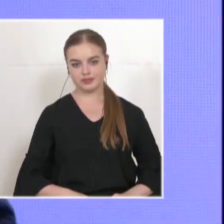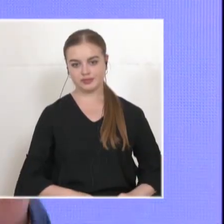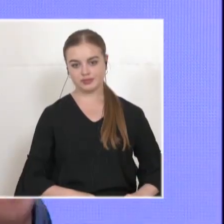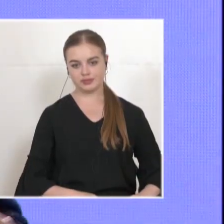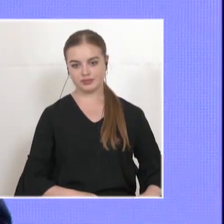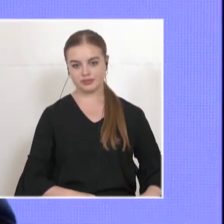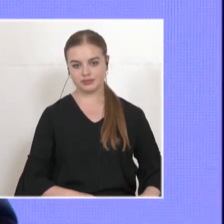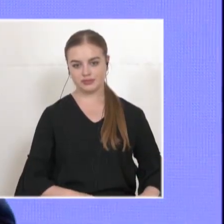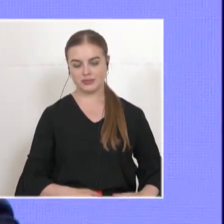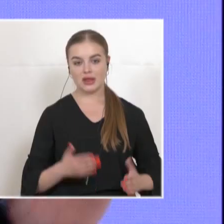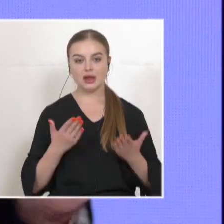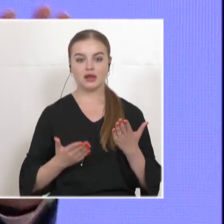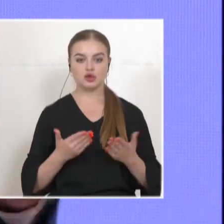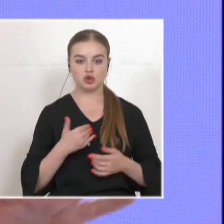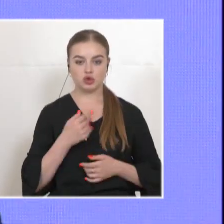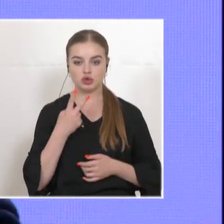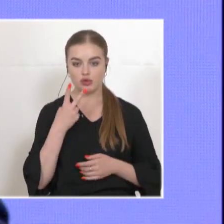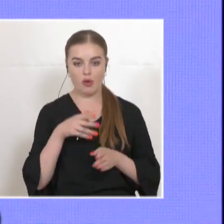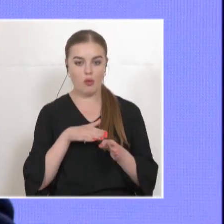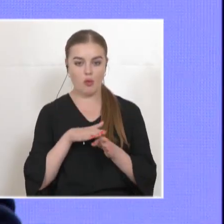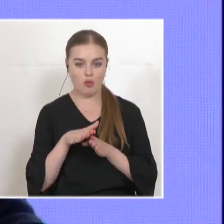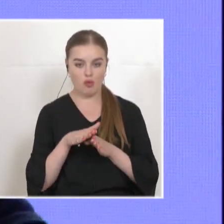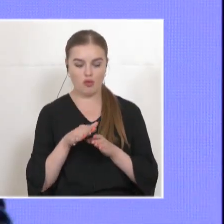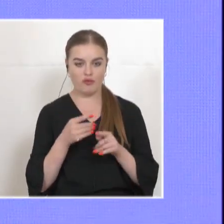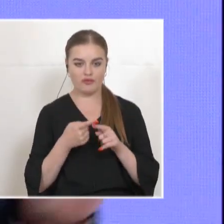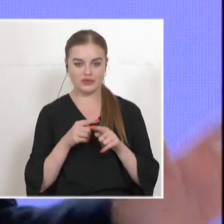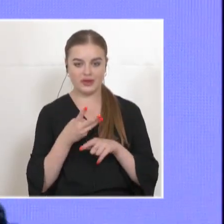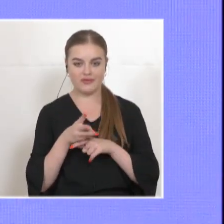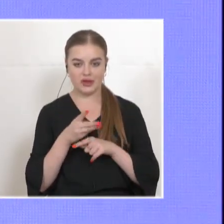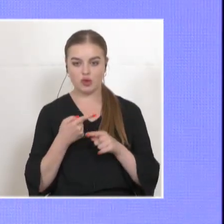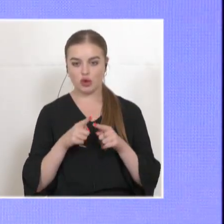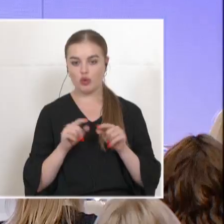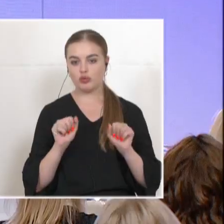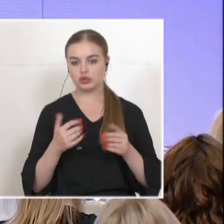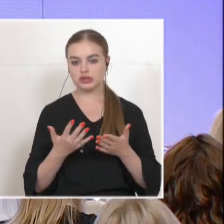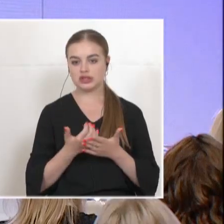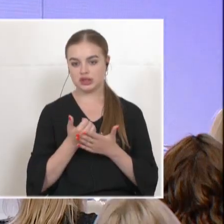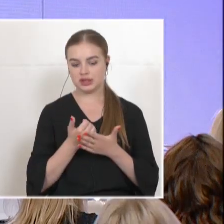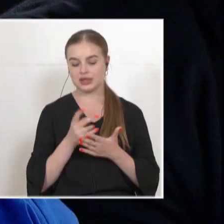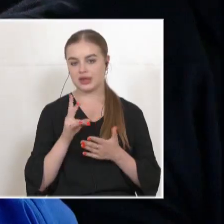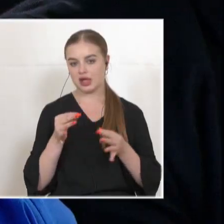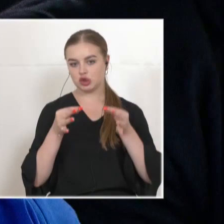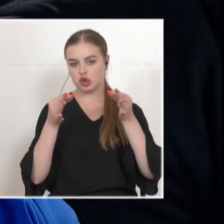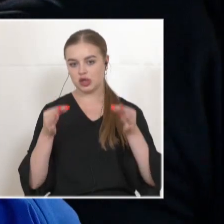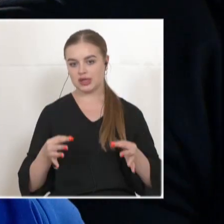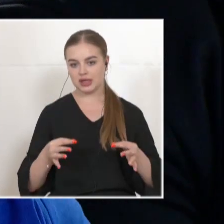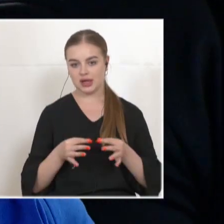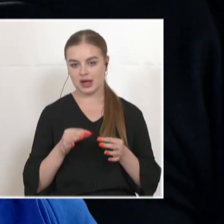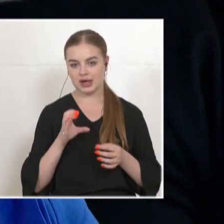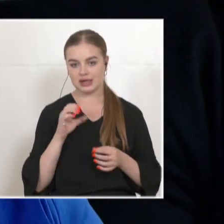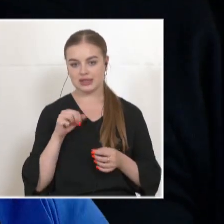До речі, якщо ви хочете побачити повну версію цього фільму, її можна знайти на сторінках